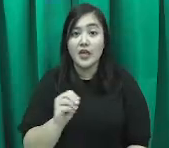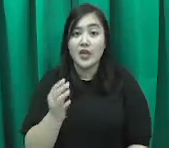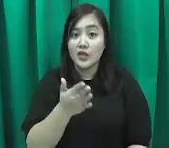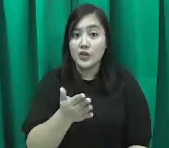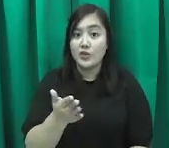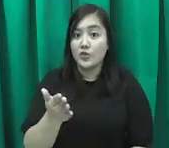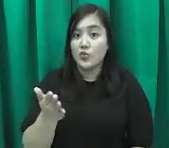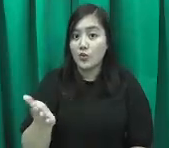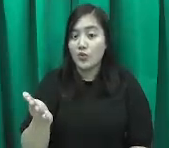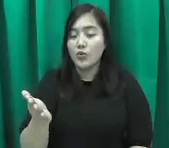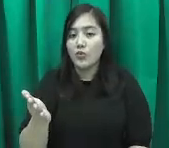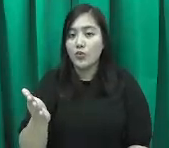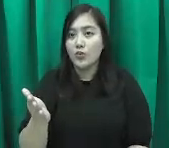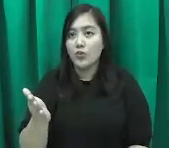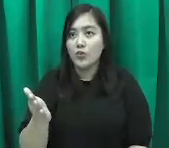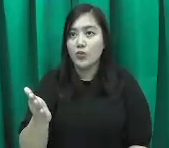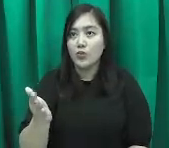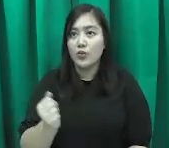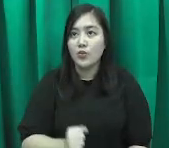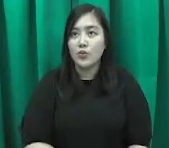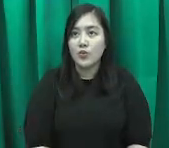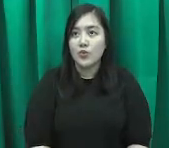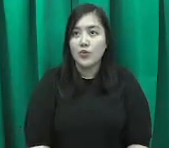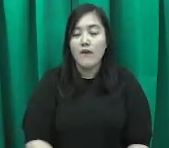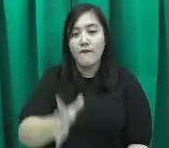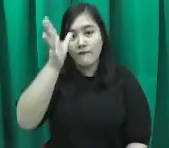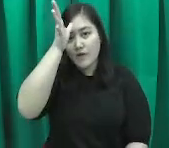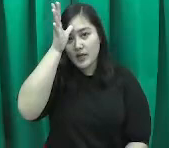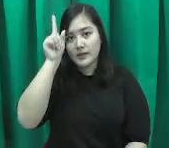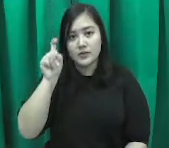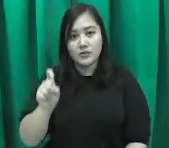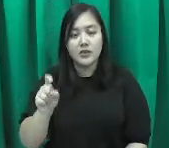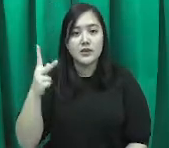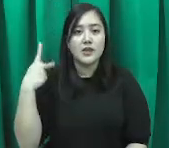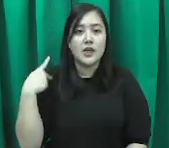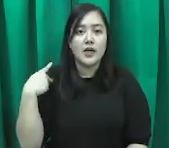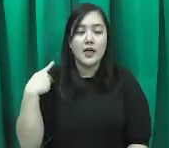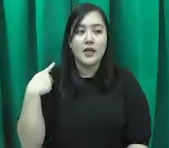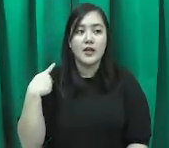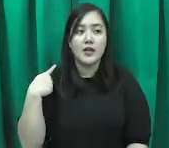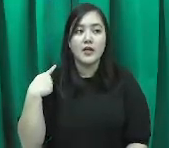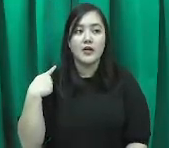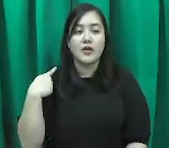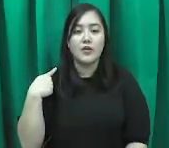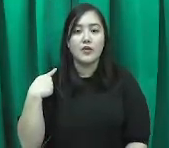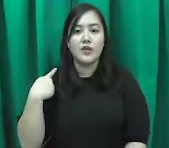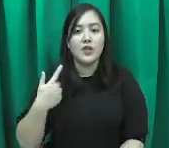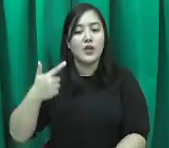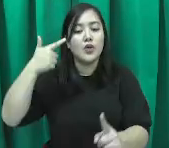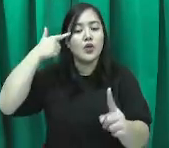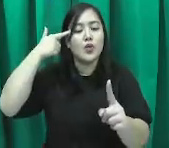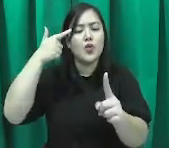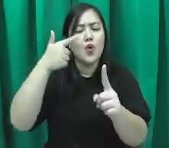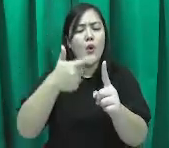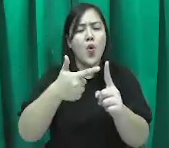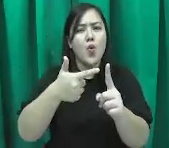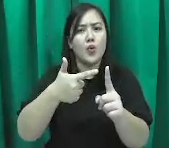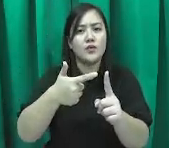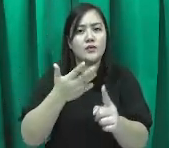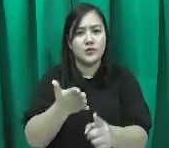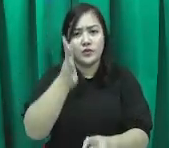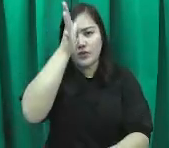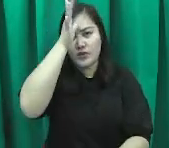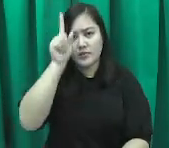may vision ka eh. Yes. Meron kang tutumbok, ano tawag dito, meron kang ang goal. Long range yan eh, long range. Oh.